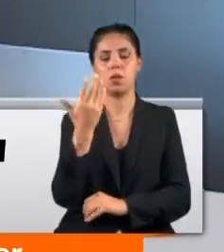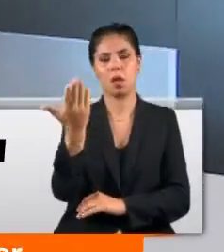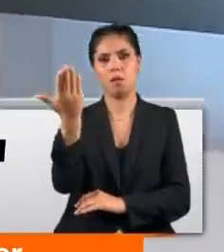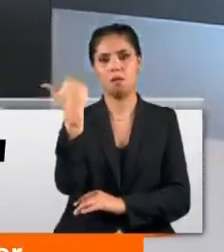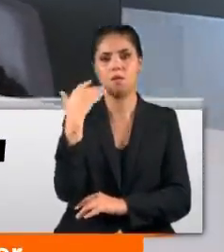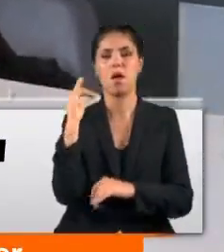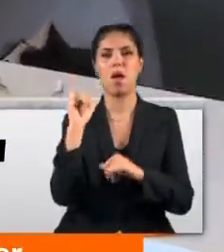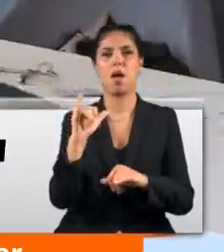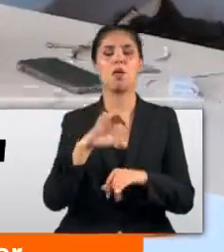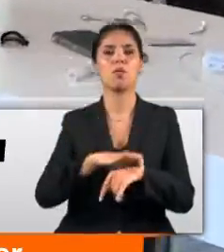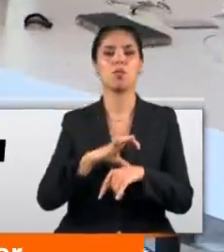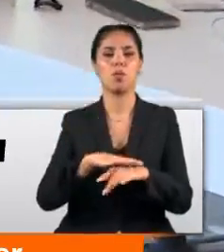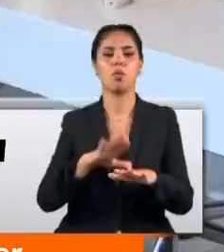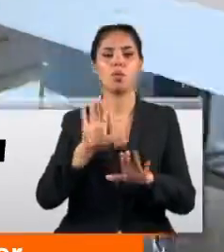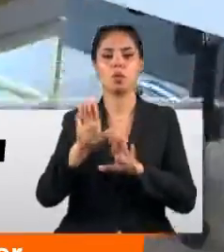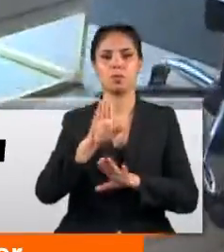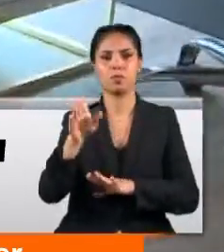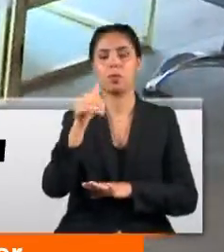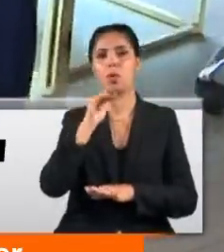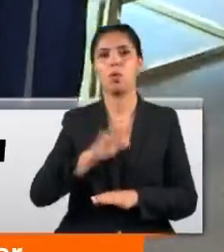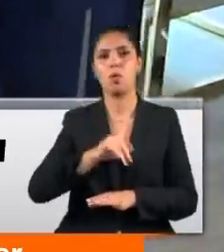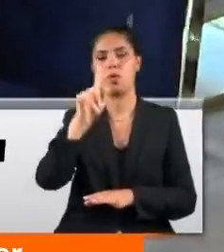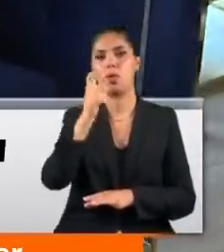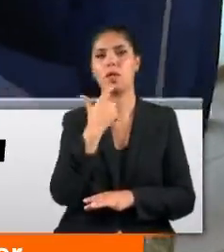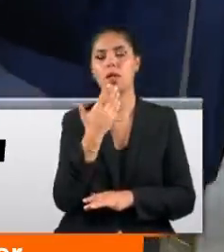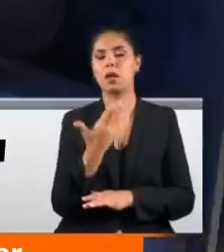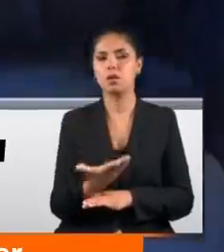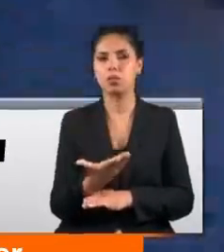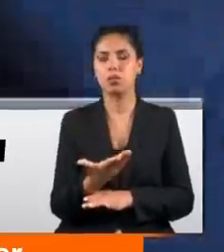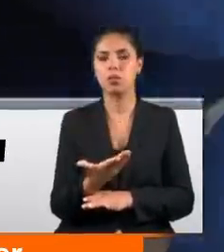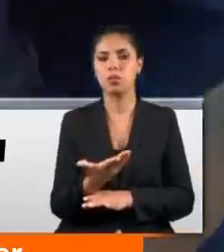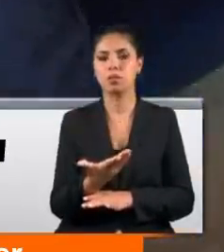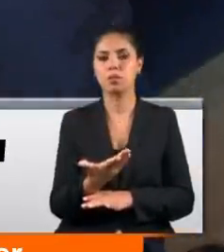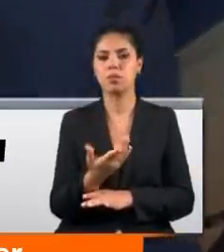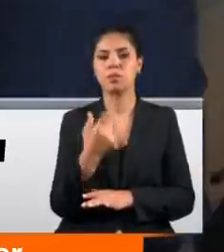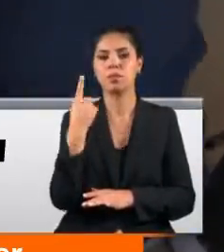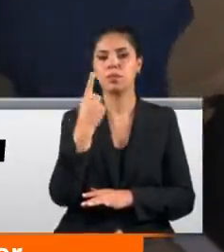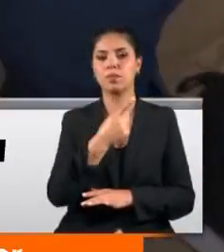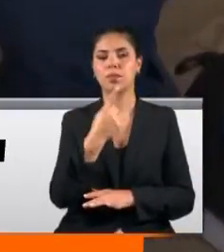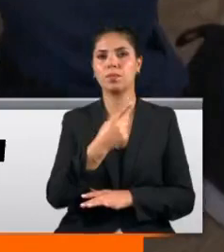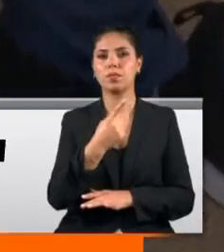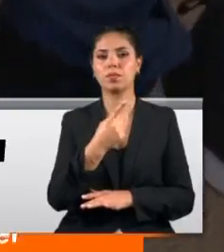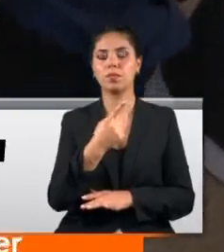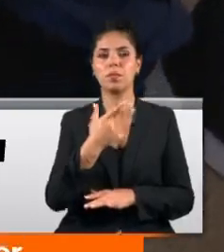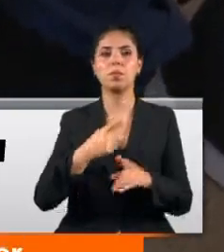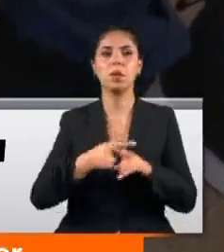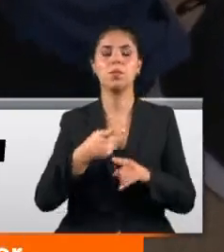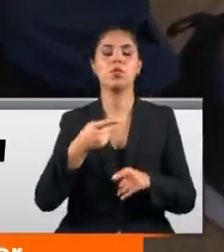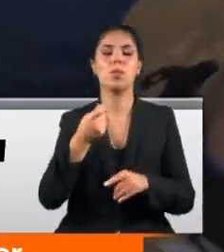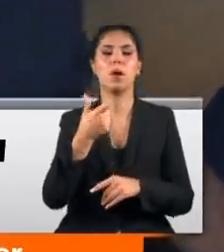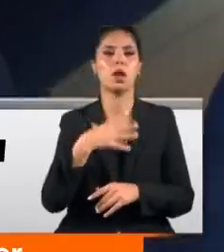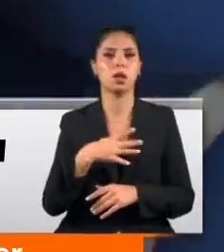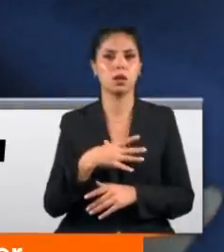aynı doktorun kapısına gitti. Oğlu 16 yaşındaki Muzaffer Şahsiyar için. Ondan da iddiaya göre yine bıçak parası